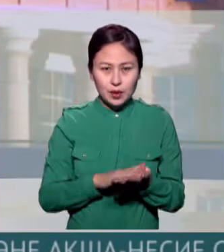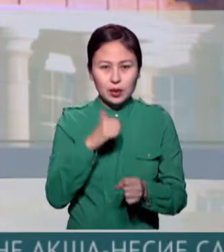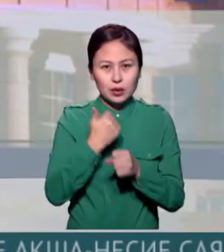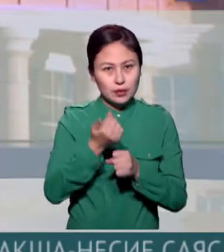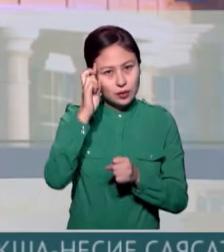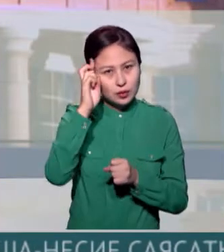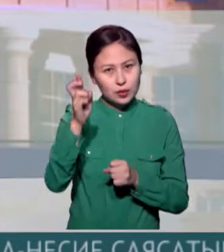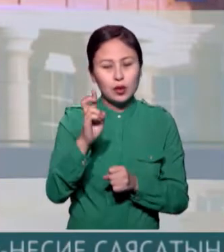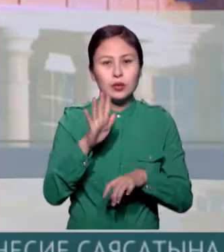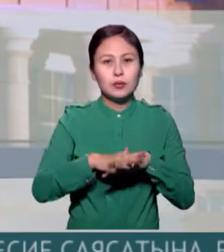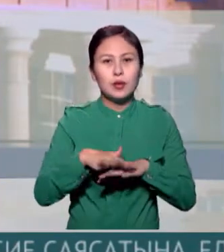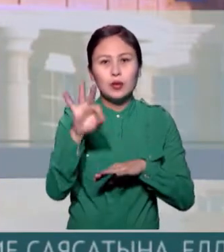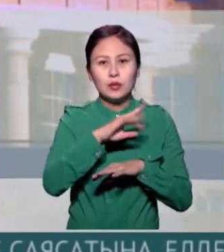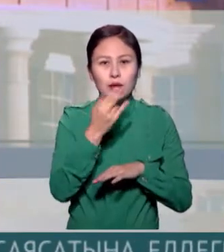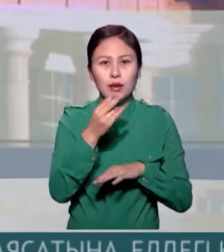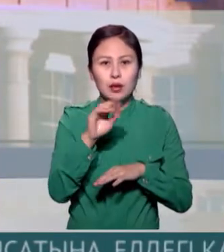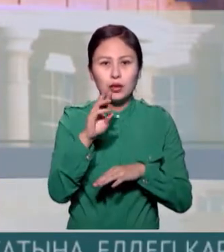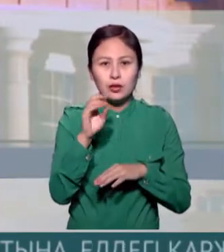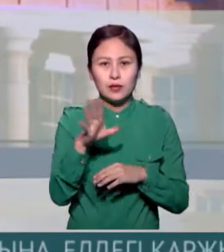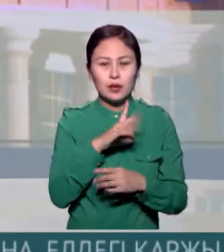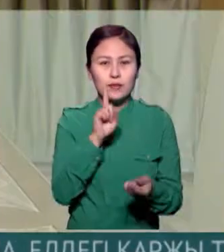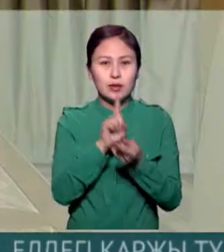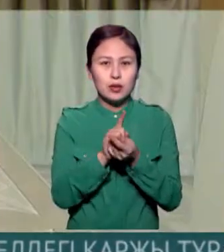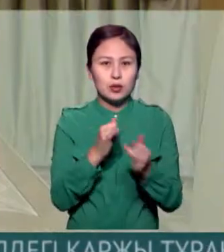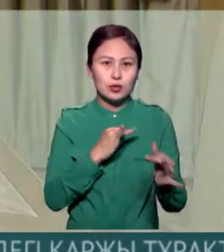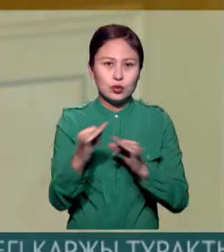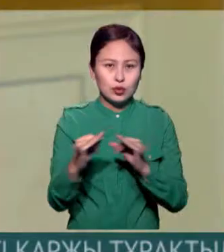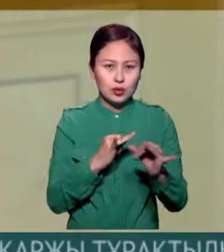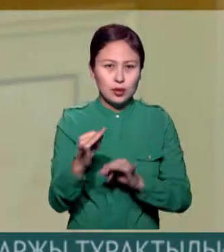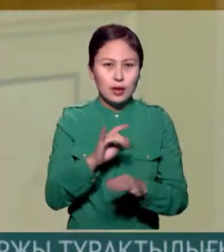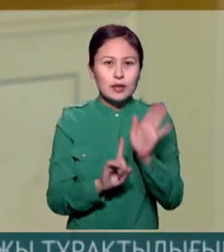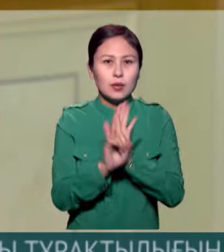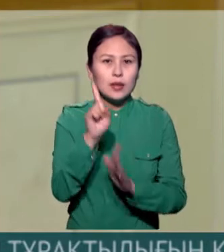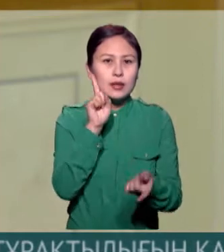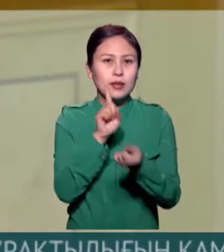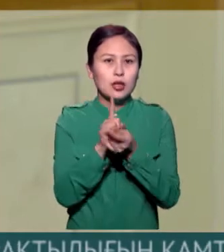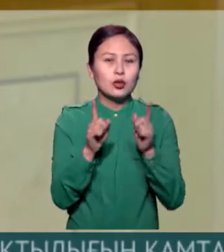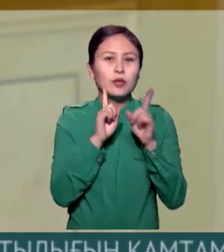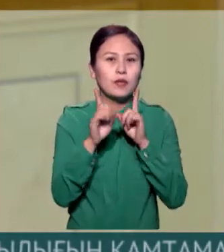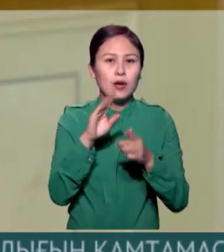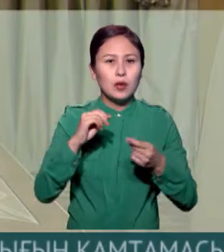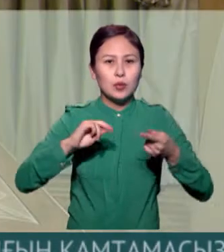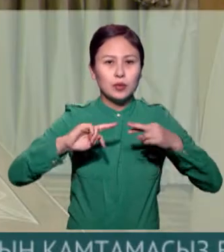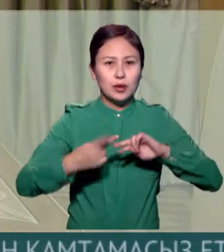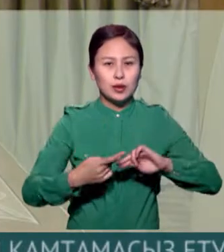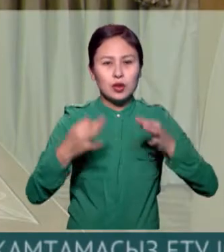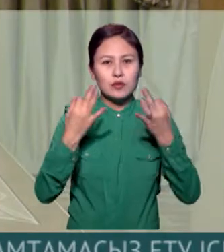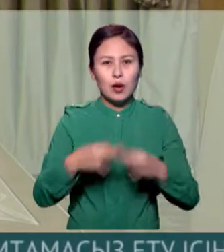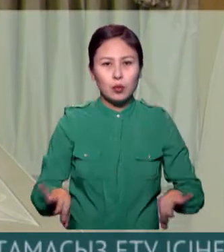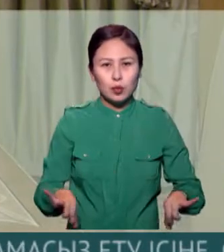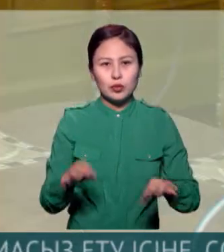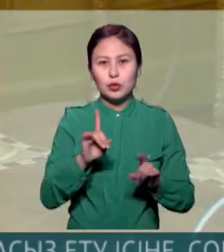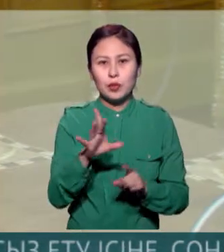Бүгін елбасы Ұлттық банк төрағасы Данияр Ақышевті қабылдап, осындай міндет жүктеді. Кездесу барысында президент ұлттық валютаны еркін